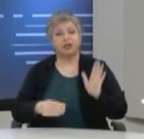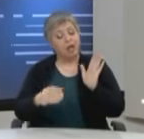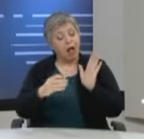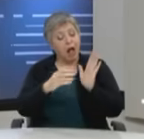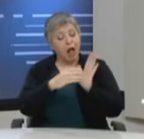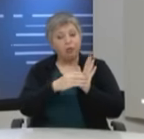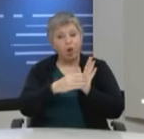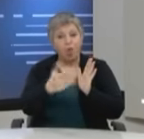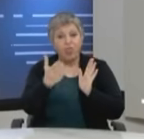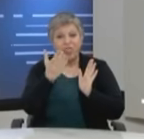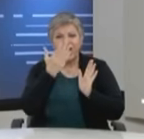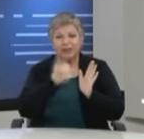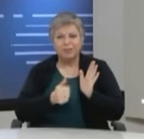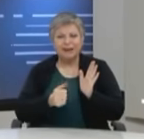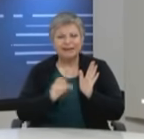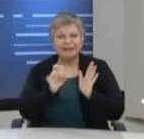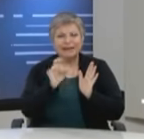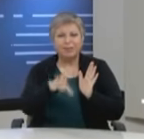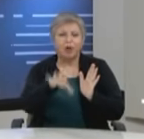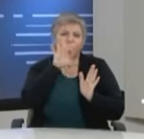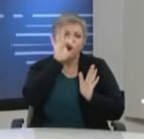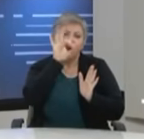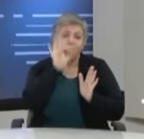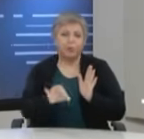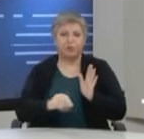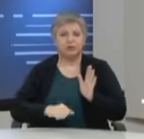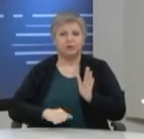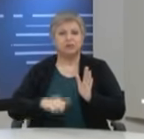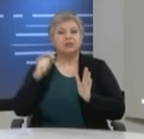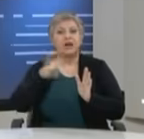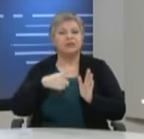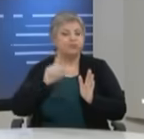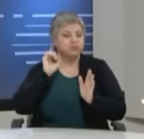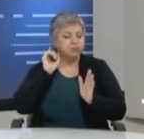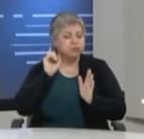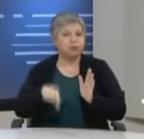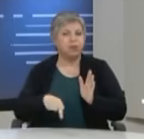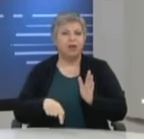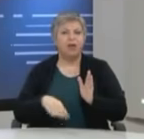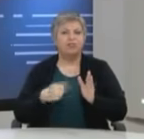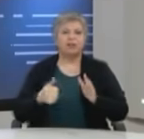δεν τους μνημονεύει. Τους περιφρονείτε προκλητικά.